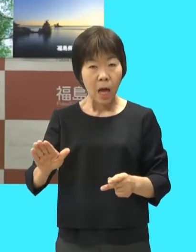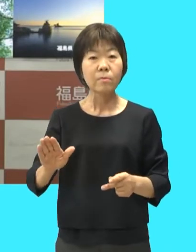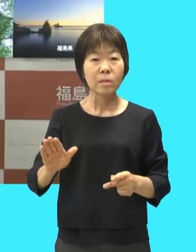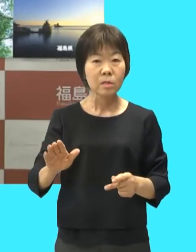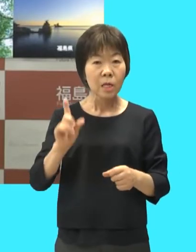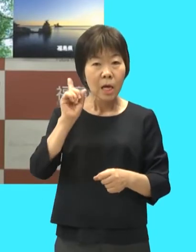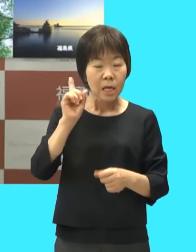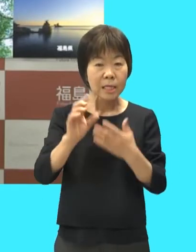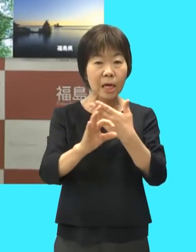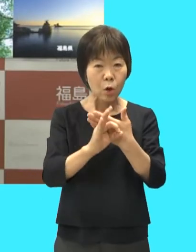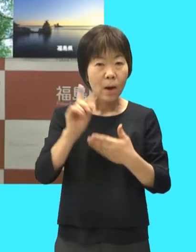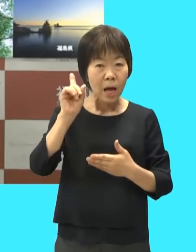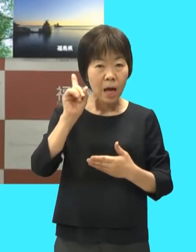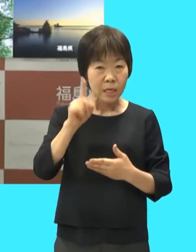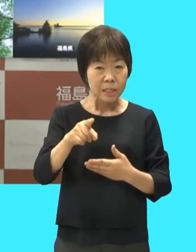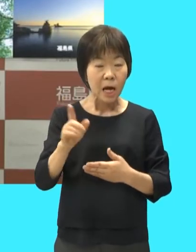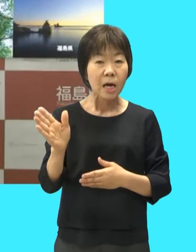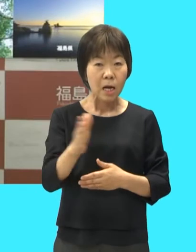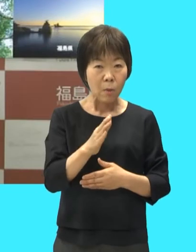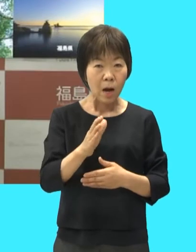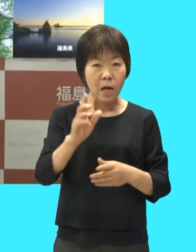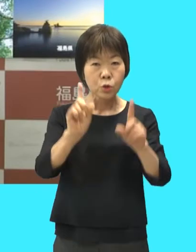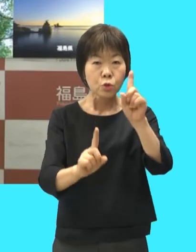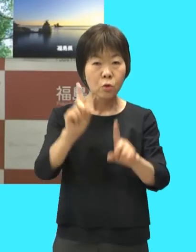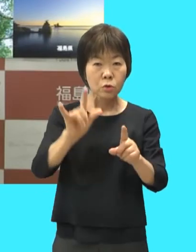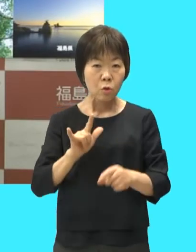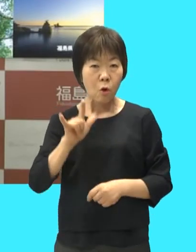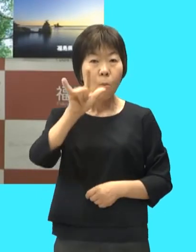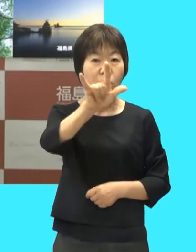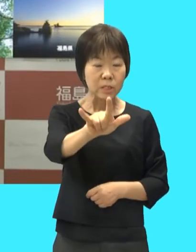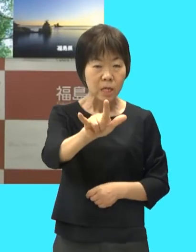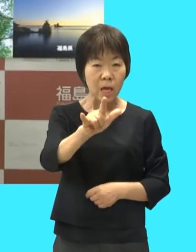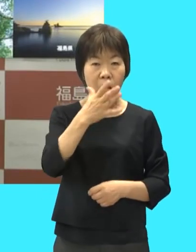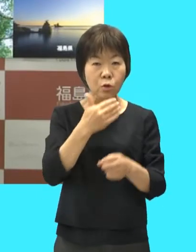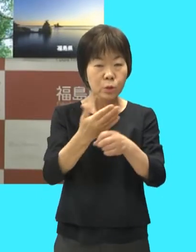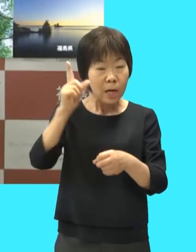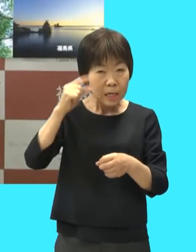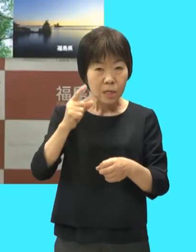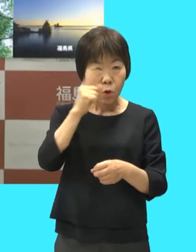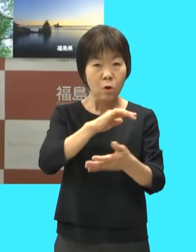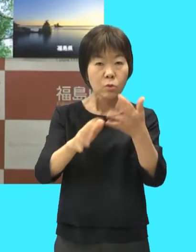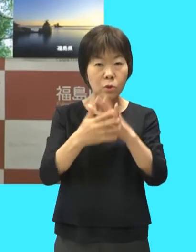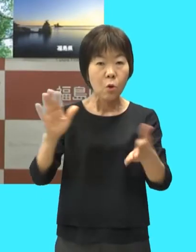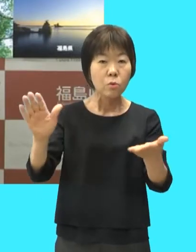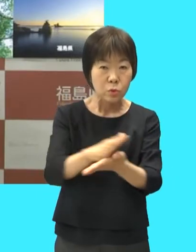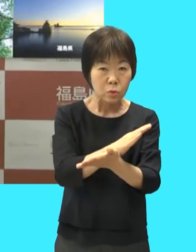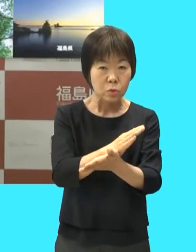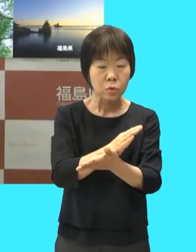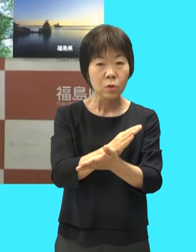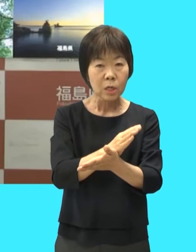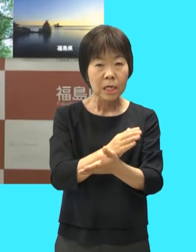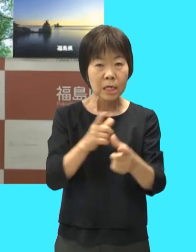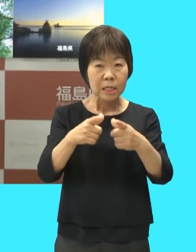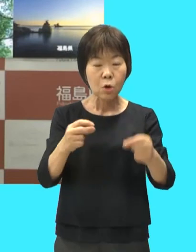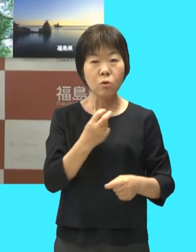日からはニューヨークを訪問して福島県の風評払拭、あるいは日本酒の